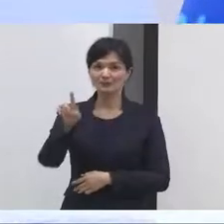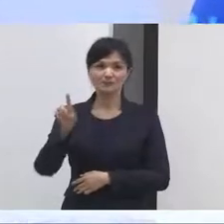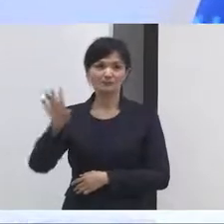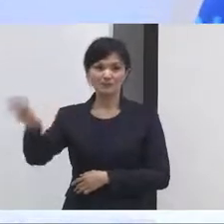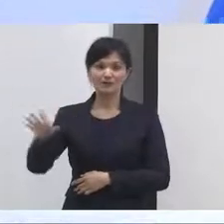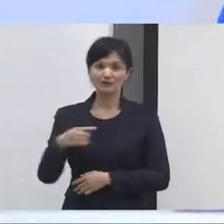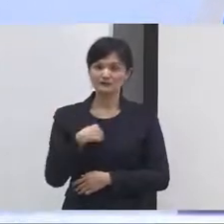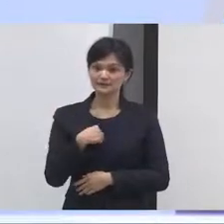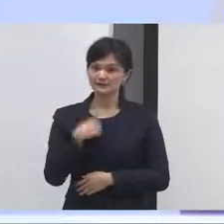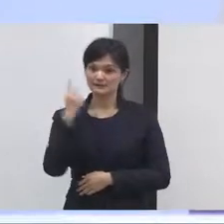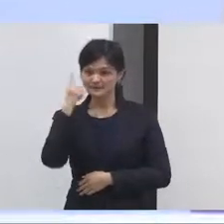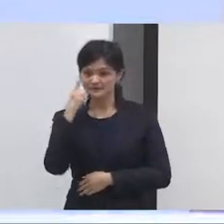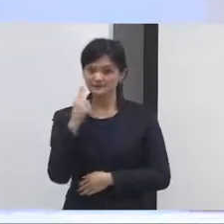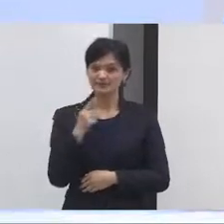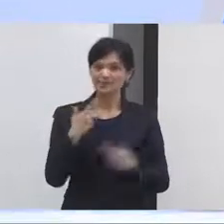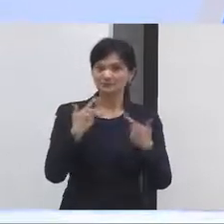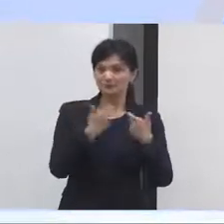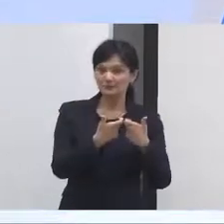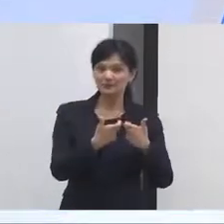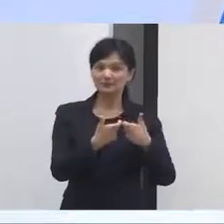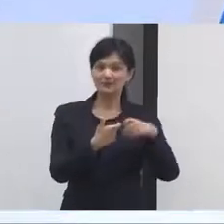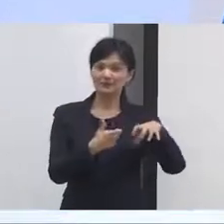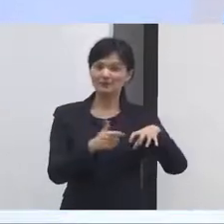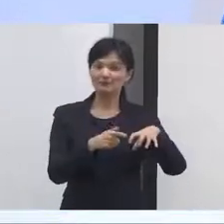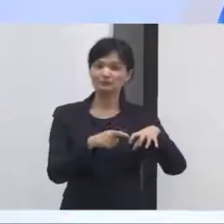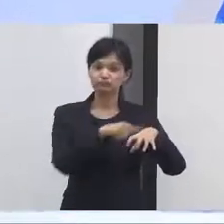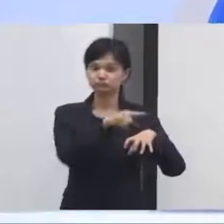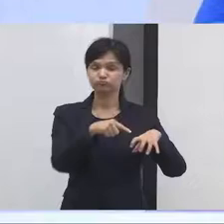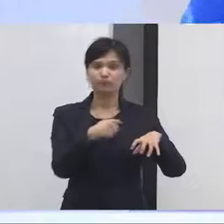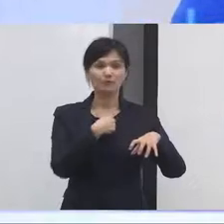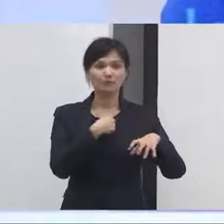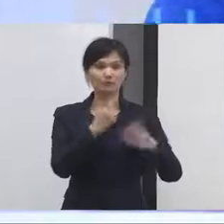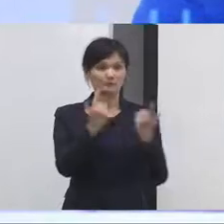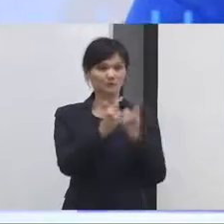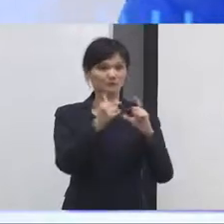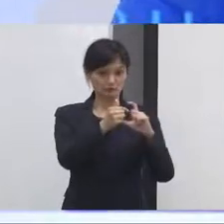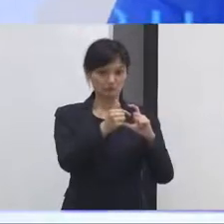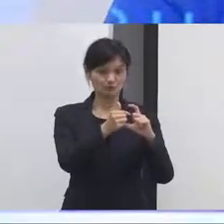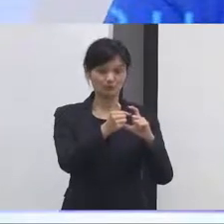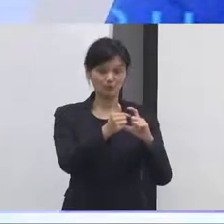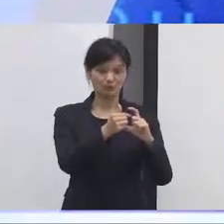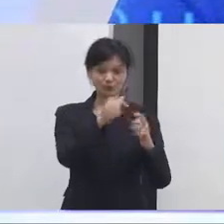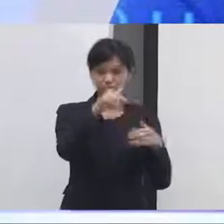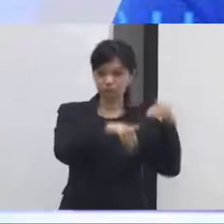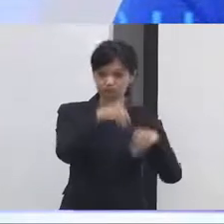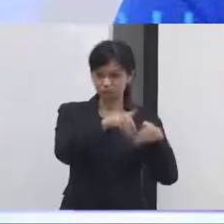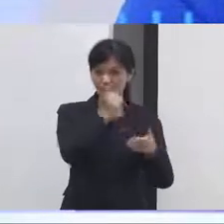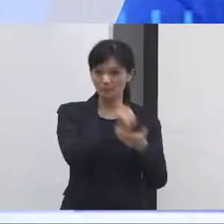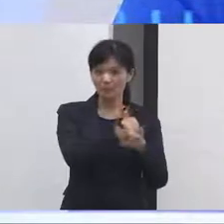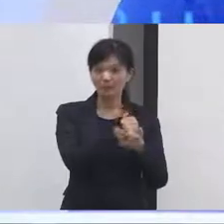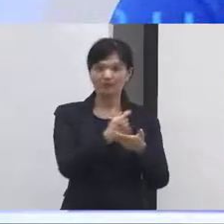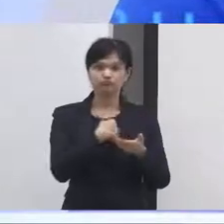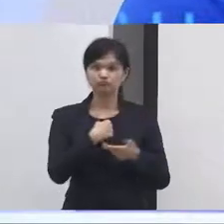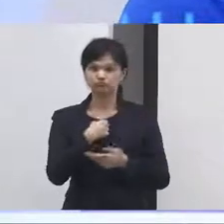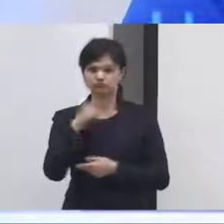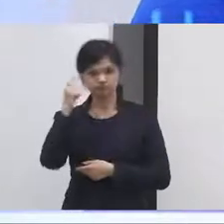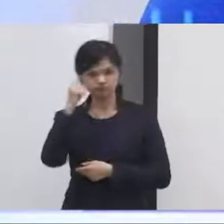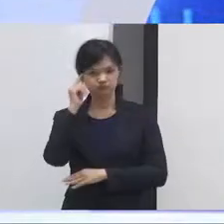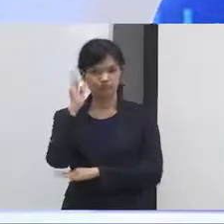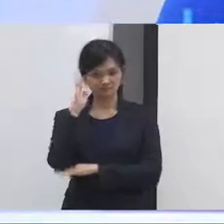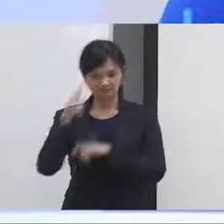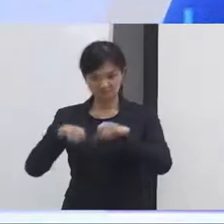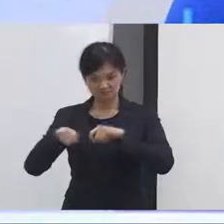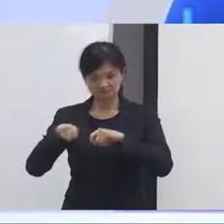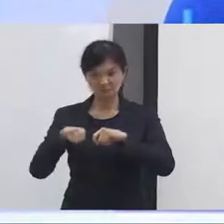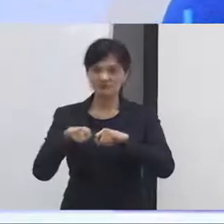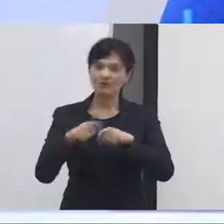事情必须要配合地方，就是比如说我可能是从北区过来，我必须要有很多的政见环绕着北区，但是科技